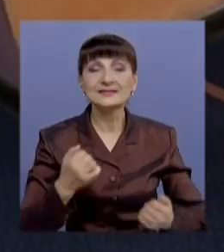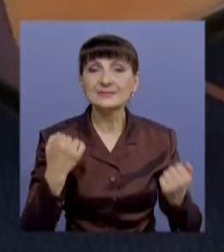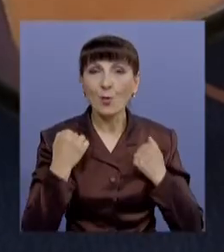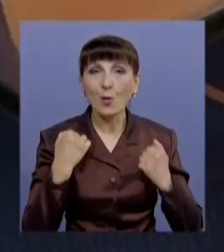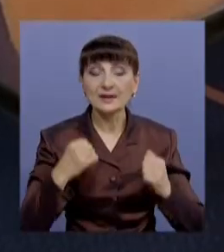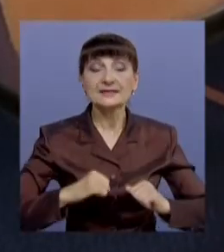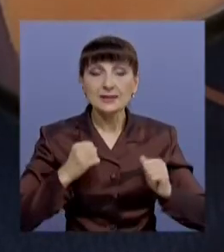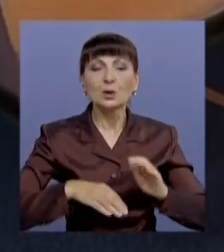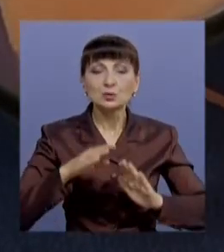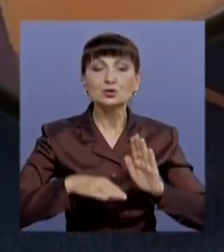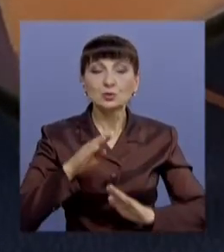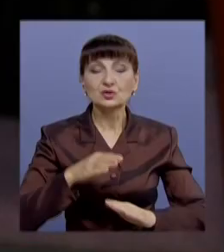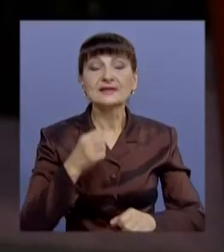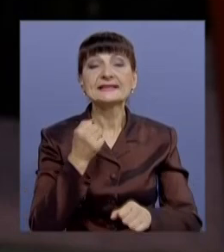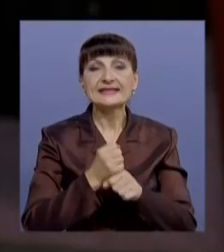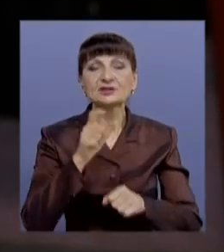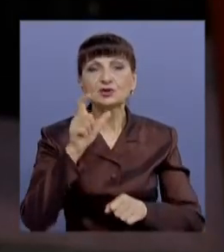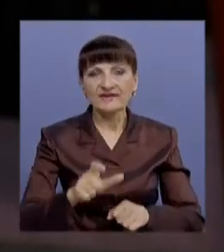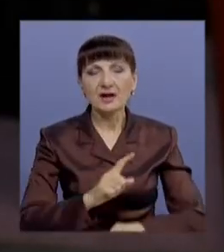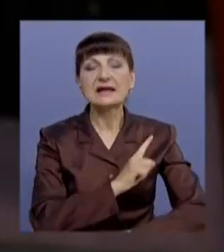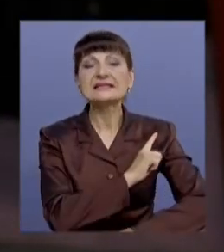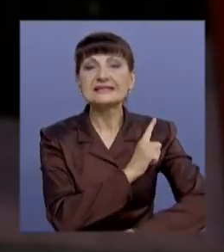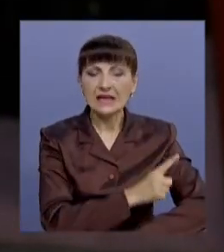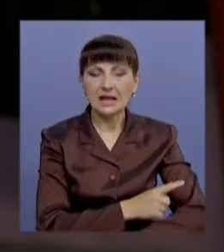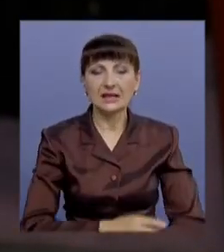стремление совершенствоваться делает человека сильным.